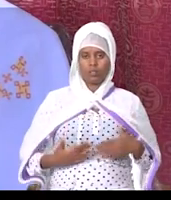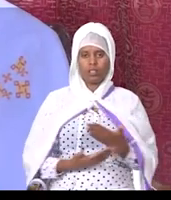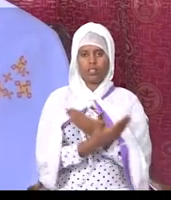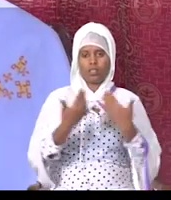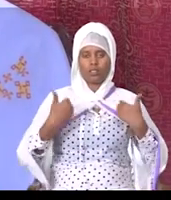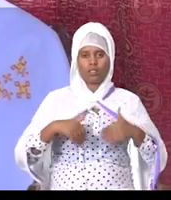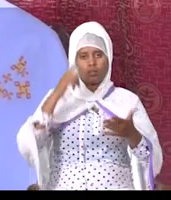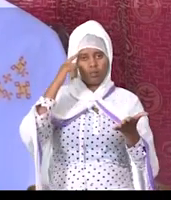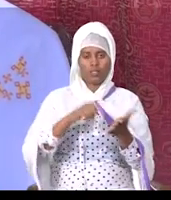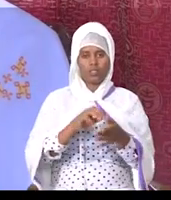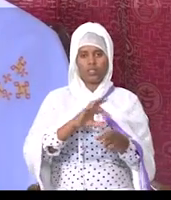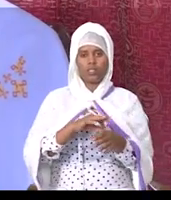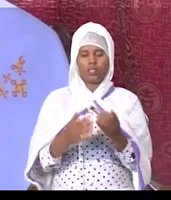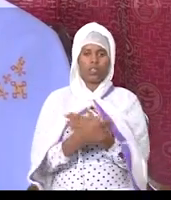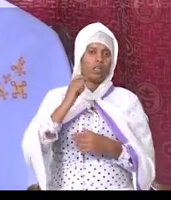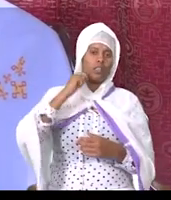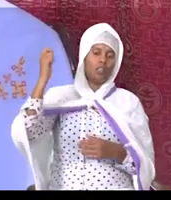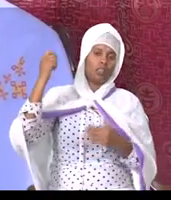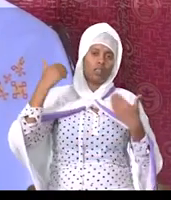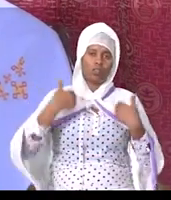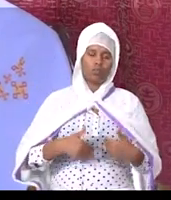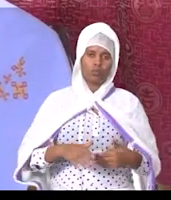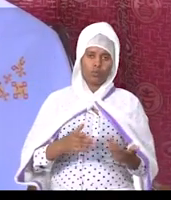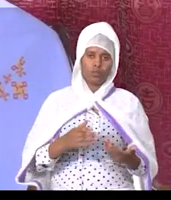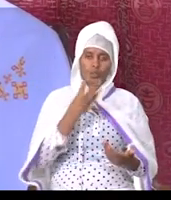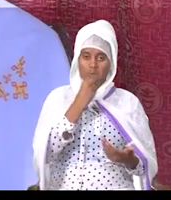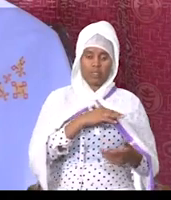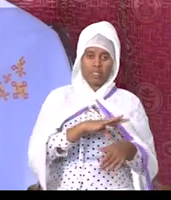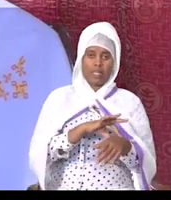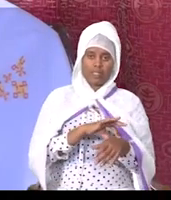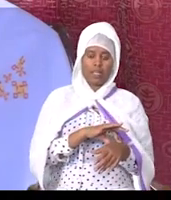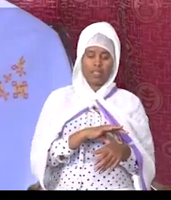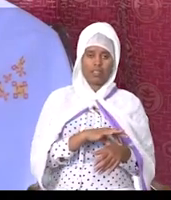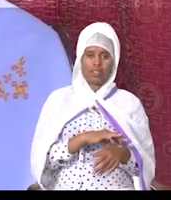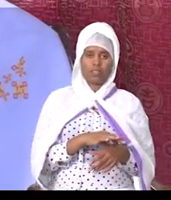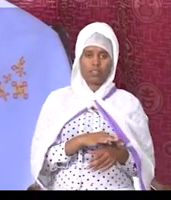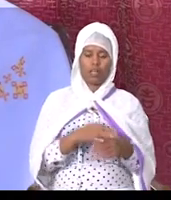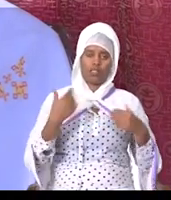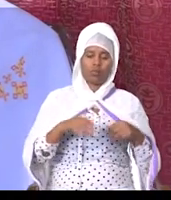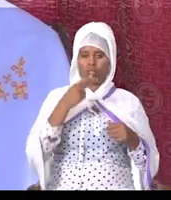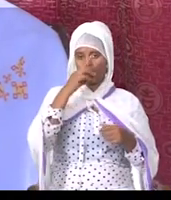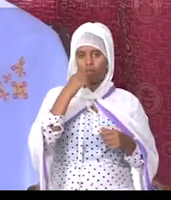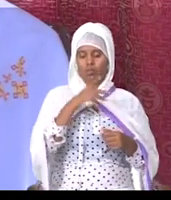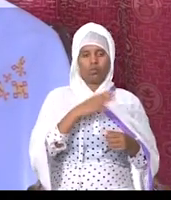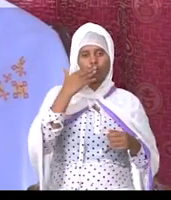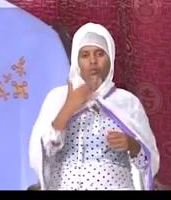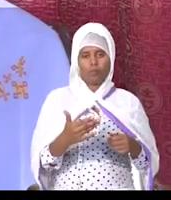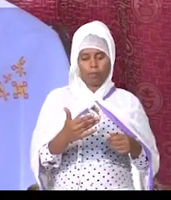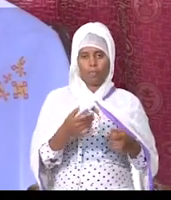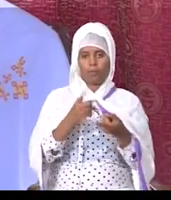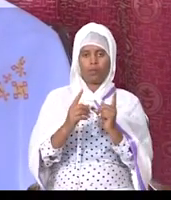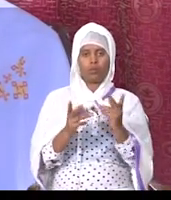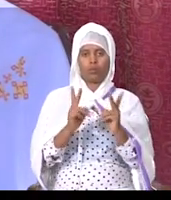እንከሎ ንስጋኻ ኣይትተሓነቕ ኣይትሙት ሲሳይድ ወይ ነፍሰ ቅትለት ኣይትፈፅም ማለት እዩ